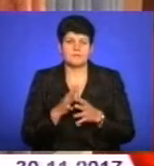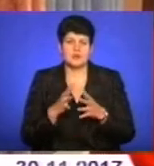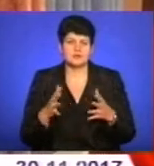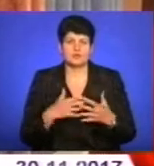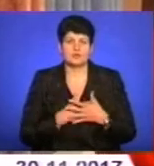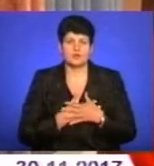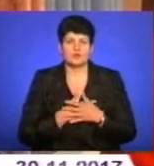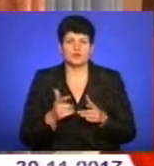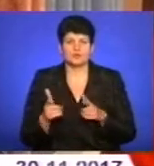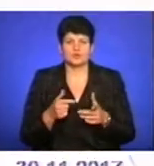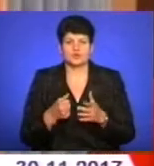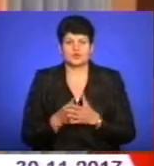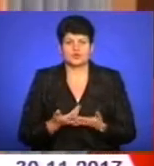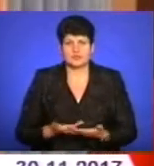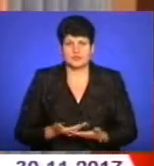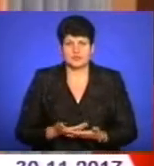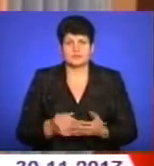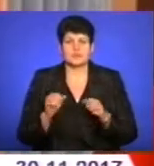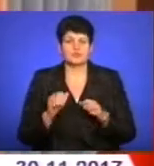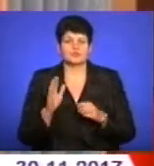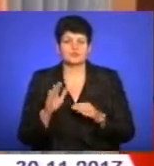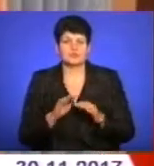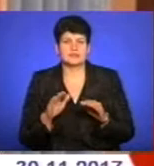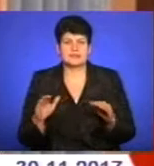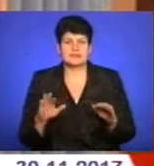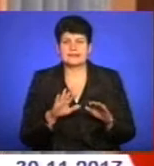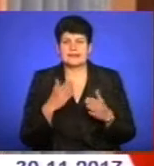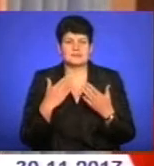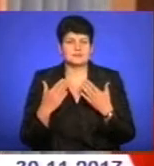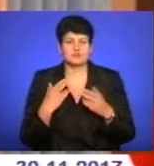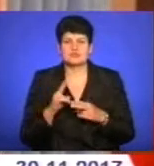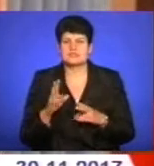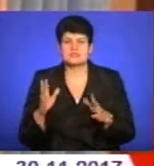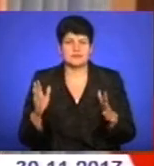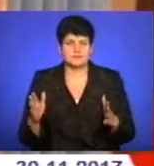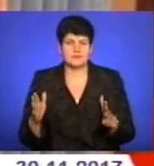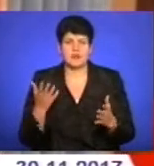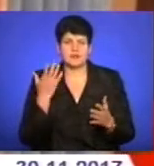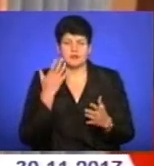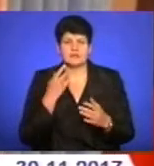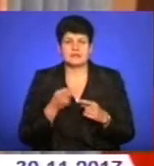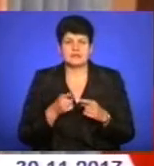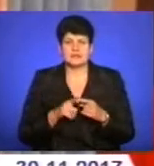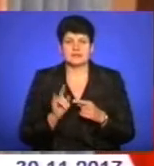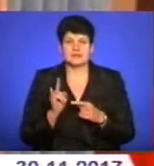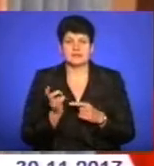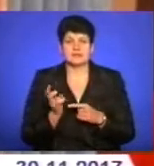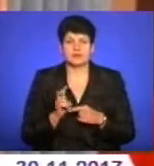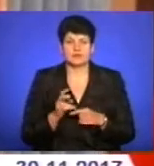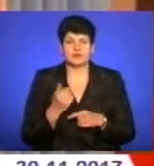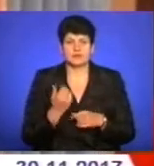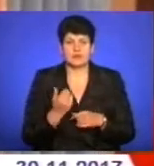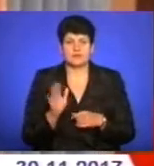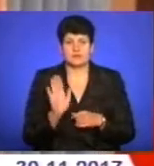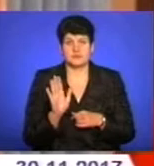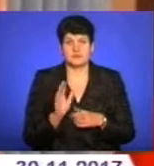їх все-таки до життя. Можуть бути дітки, які не спілкуються ні з ким, але коли ця дитина підходить до тебе і каже привіт або просто